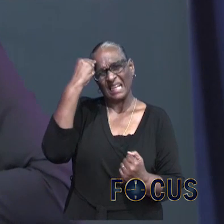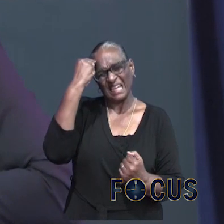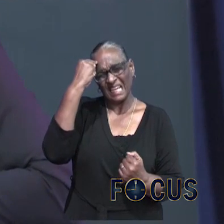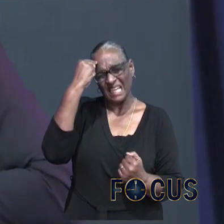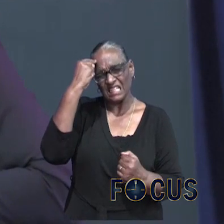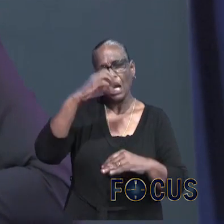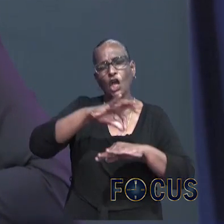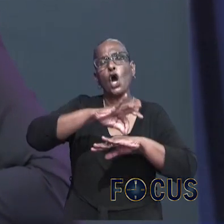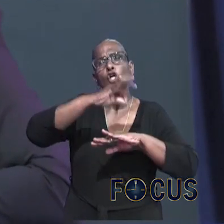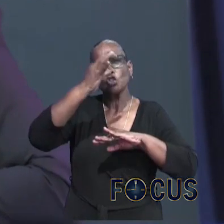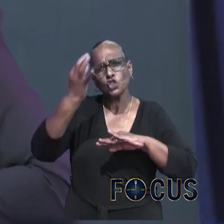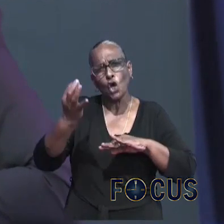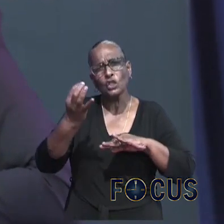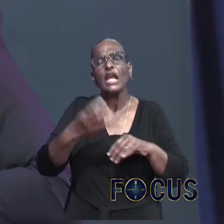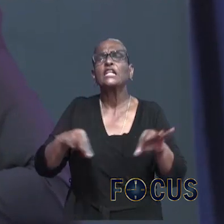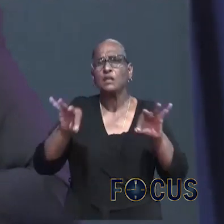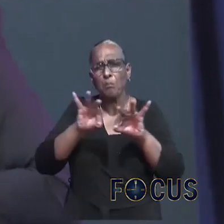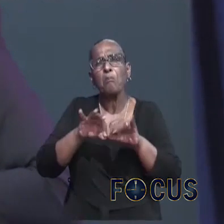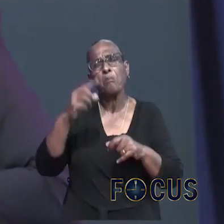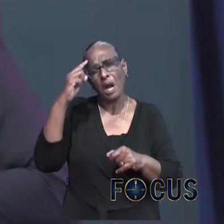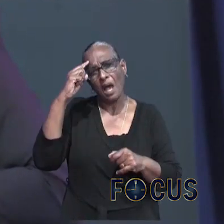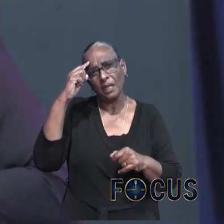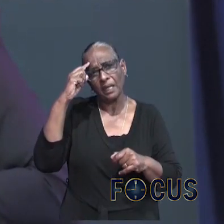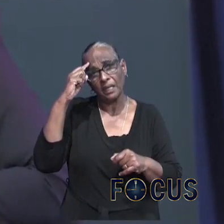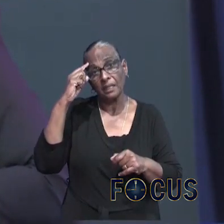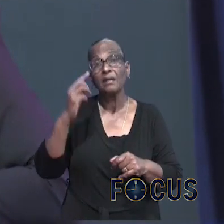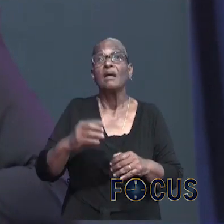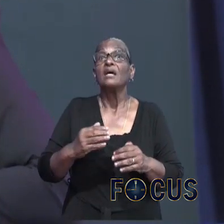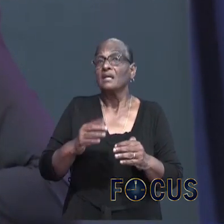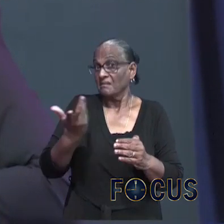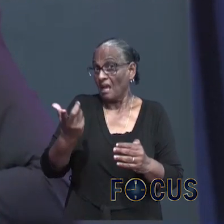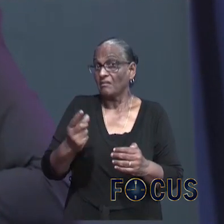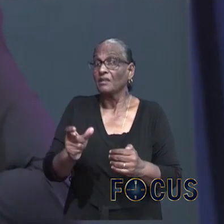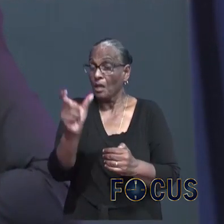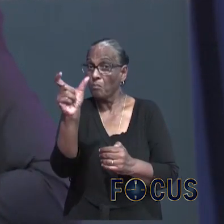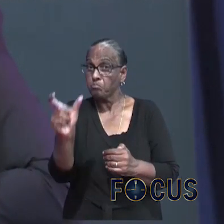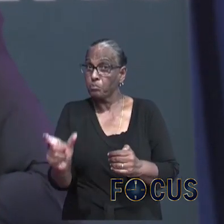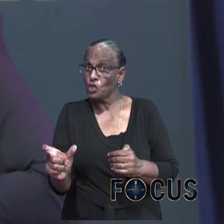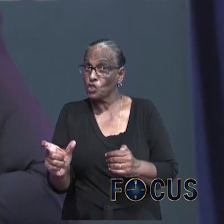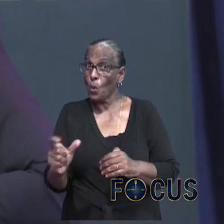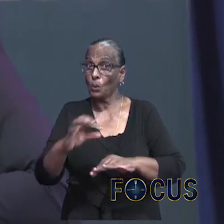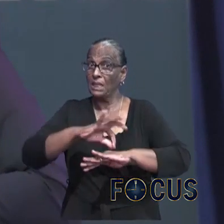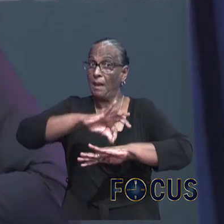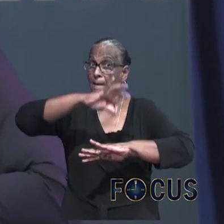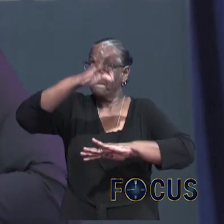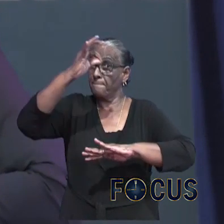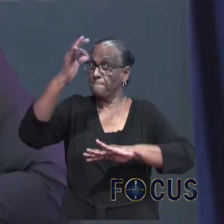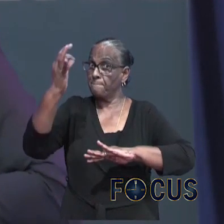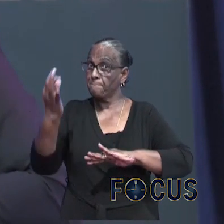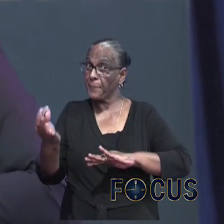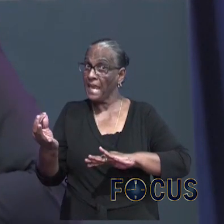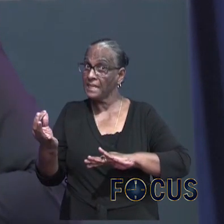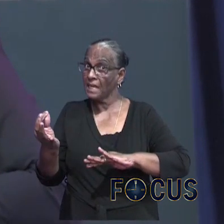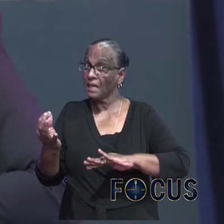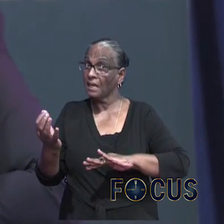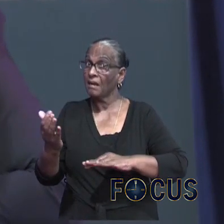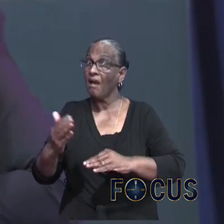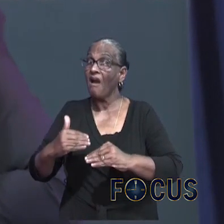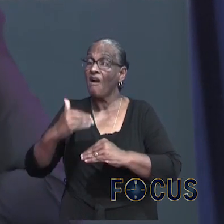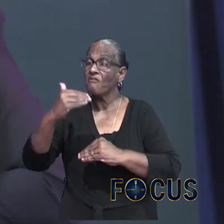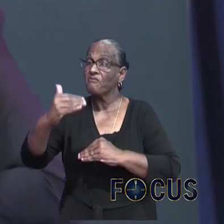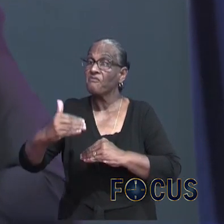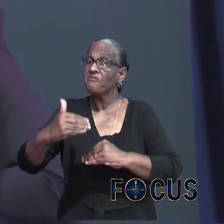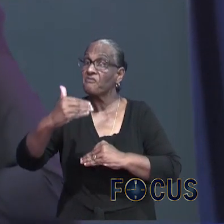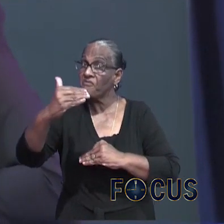gezondheid. Na het traject van het ontslag van elke genezen verklaarde persoon, hebben wij ook op